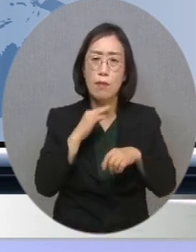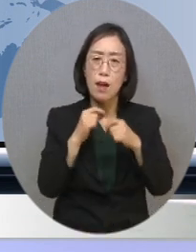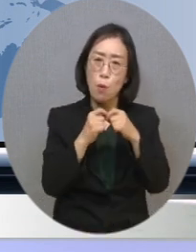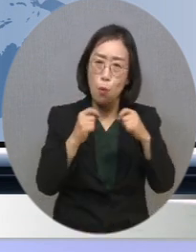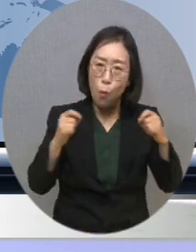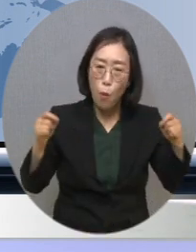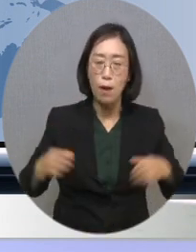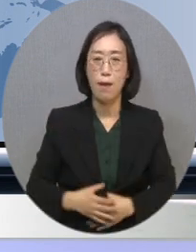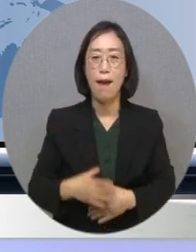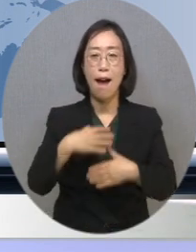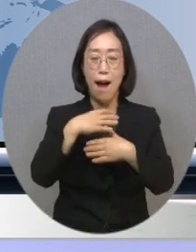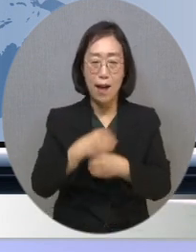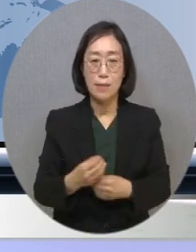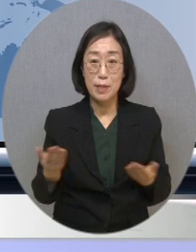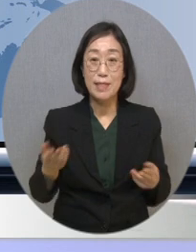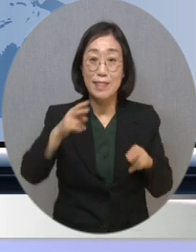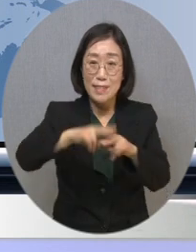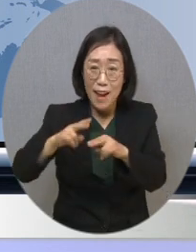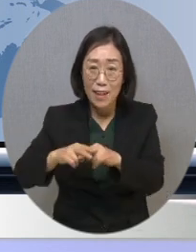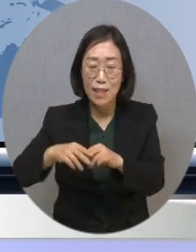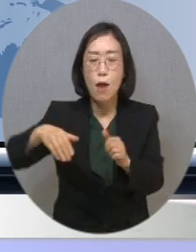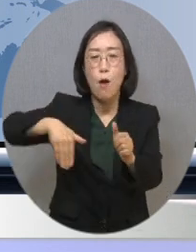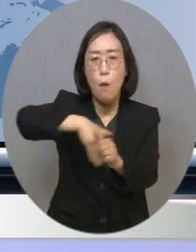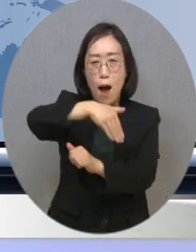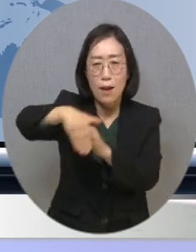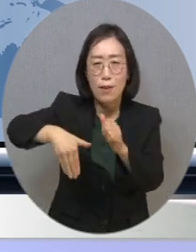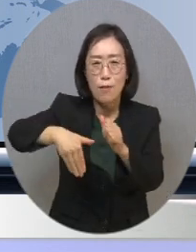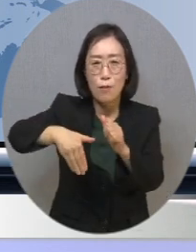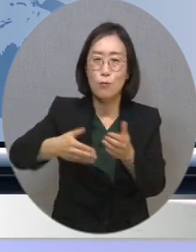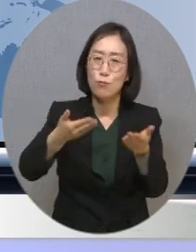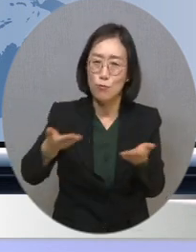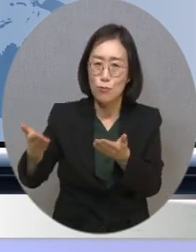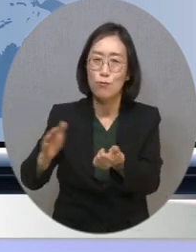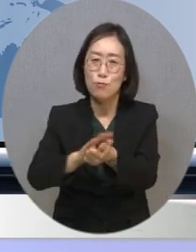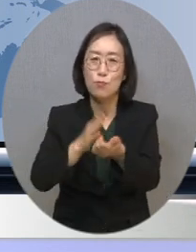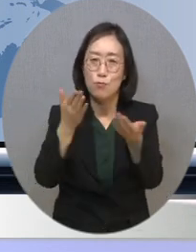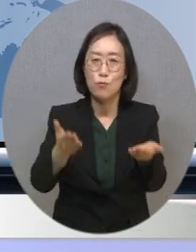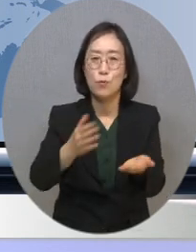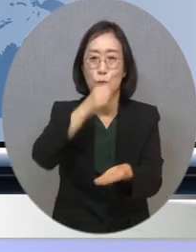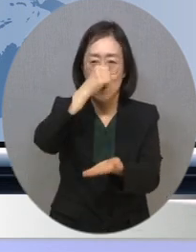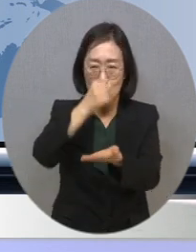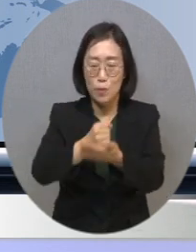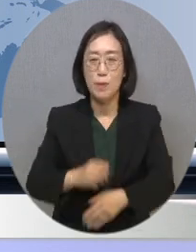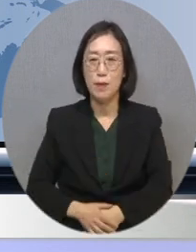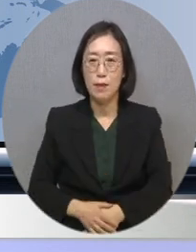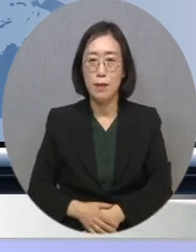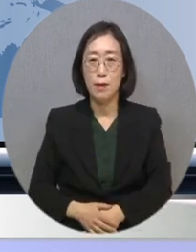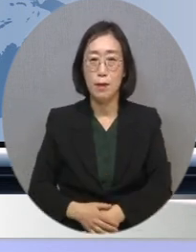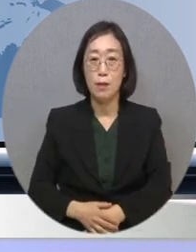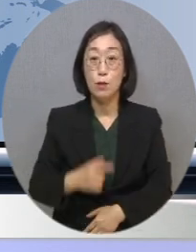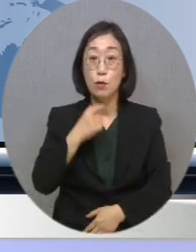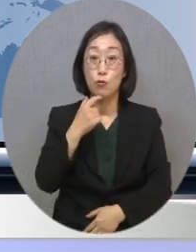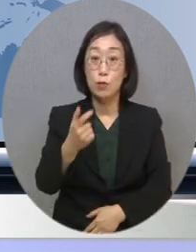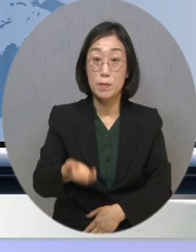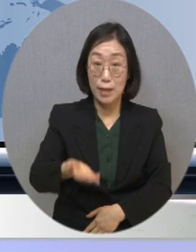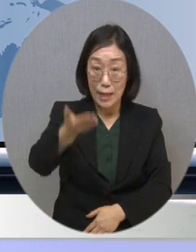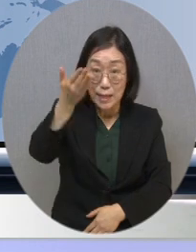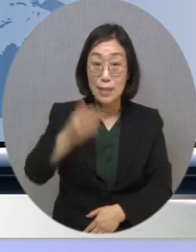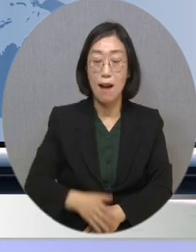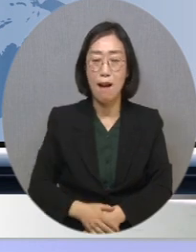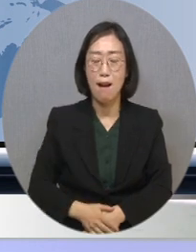안심하고 일을 할 수 있는 근로 환경도 보장돼야 할 텐데요 보건복지부가 60세 이상의 고령자를